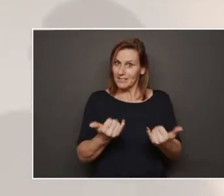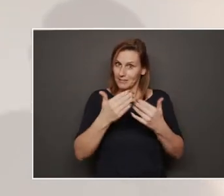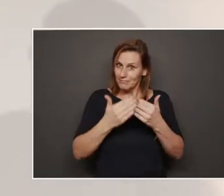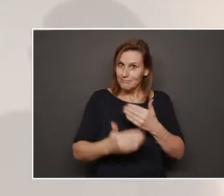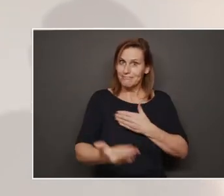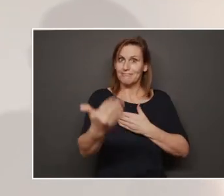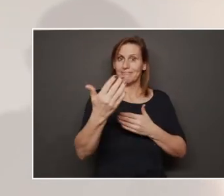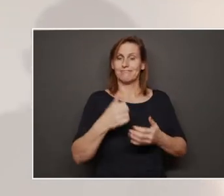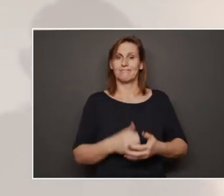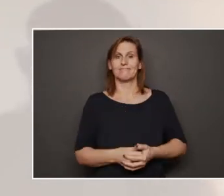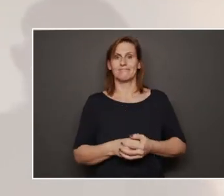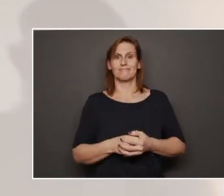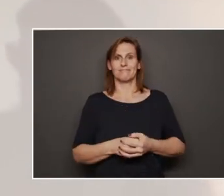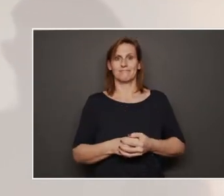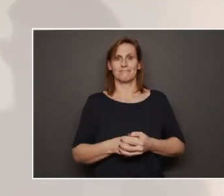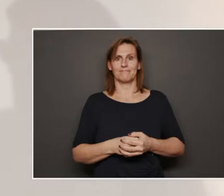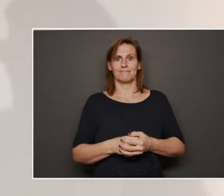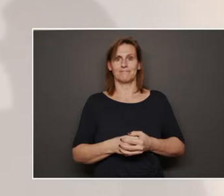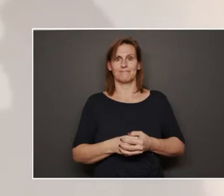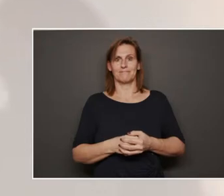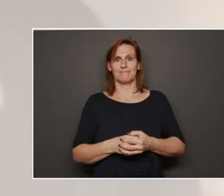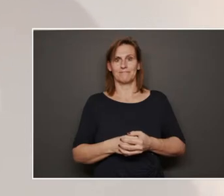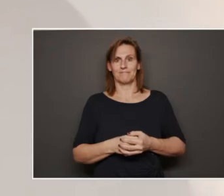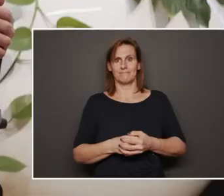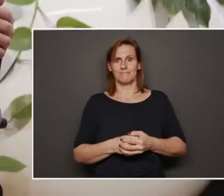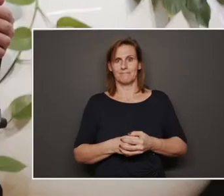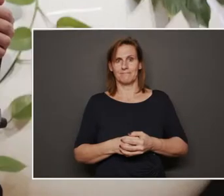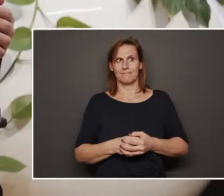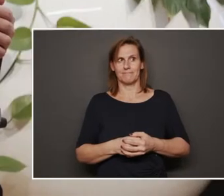ein inspirierendes Musikstück bitten?